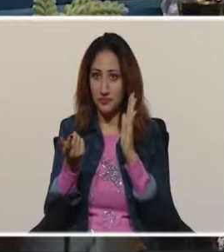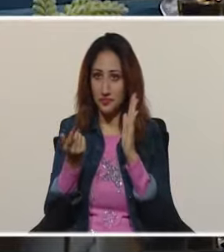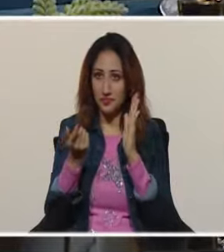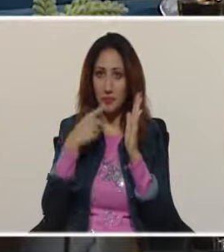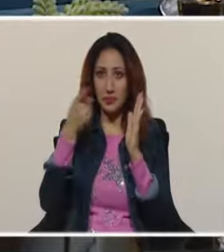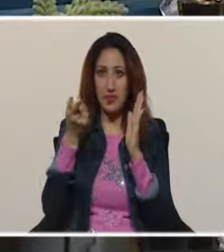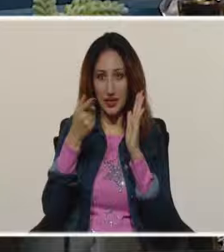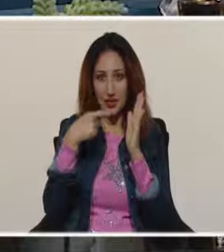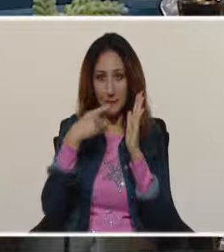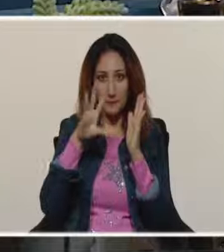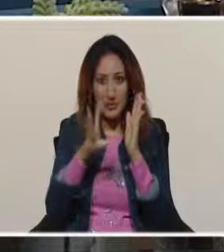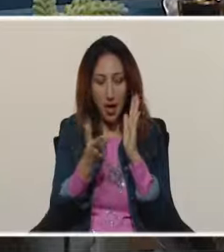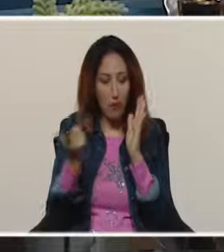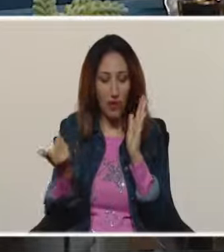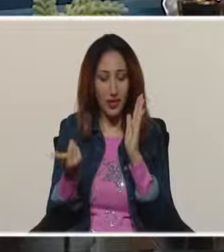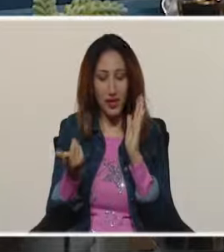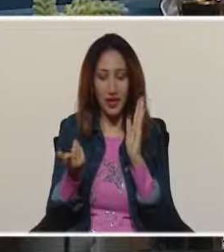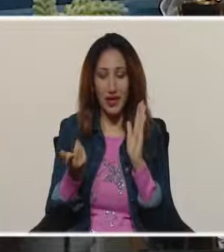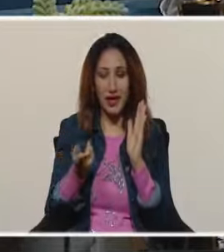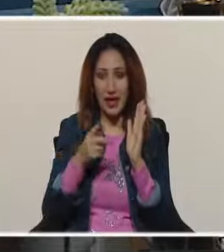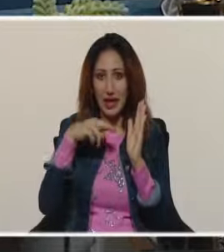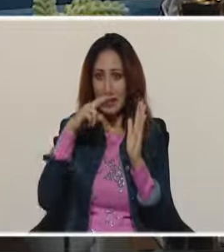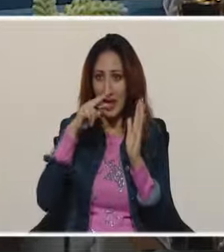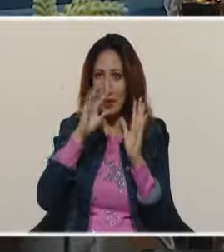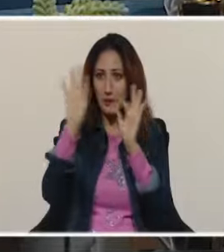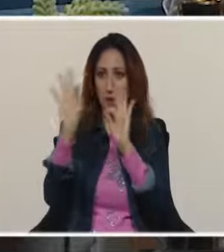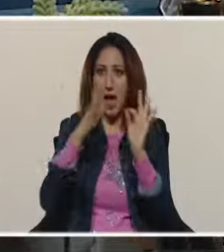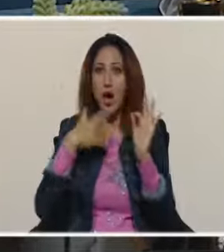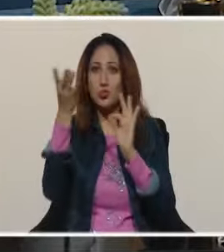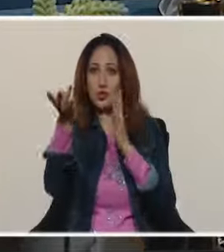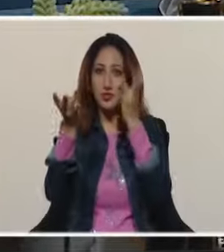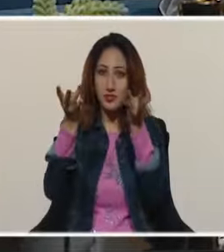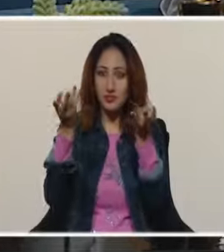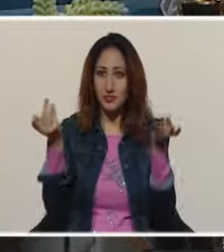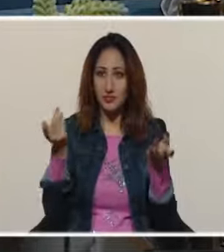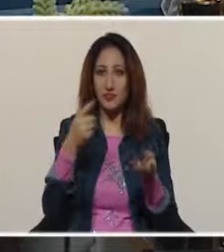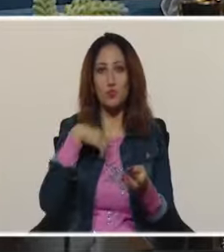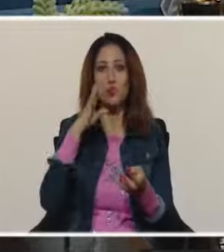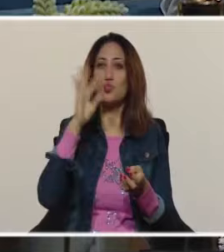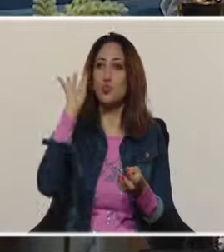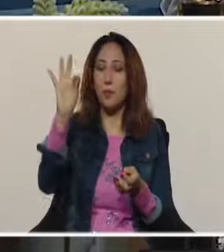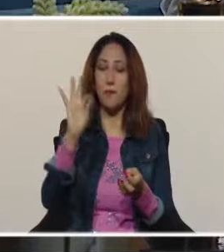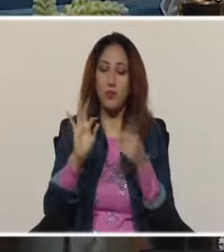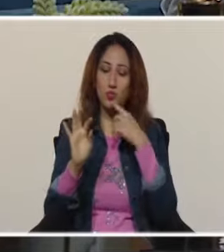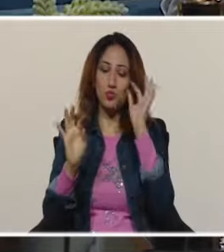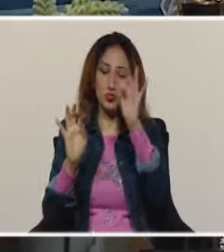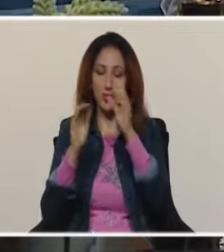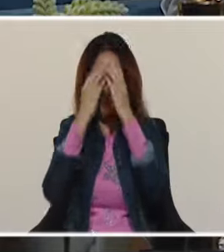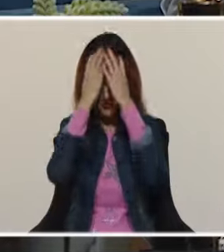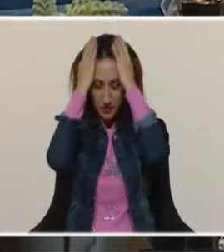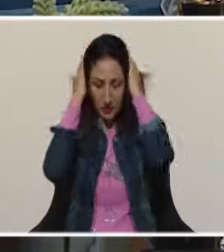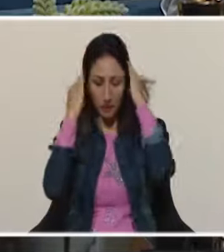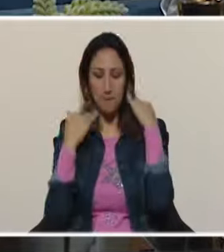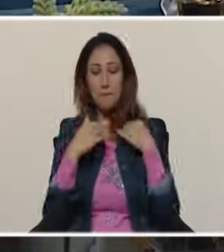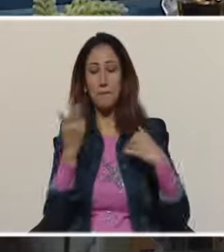طب ده بيستهبل ولا متلخفن ولا ايه بالظبط؟ فاللي هو دخلنا احنا الاثنين هزقناه لان اكتشفنا في الاخر ان هو شكله متلخفن او حاجه،